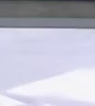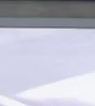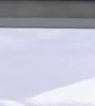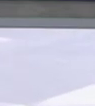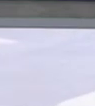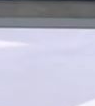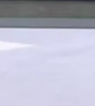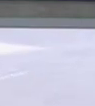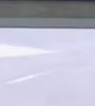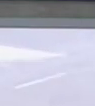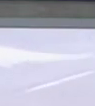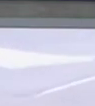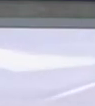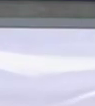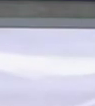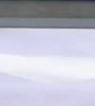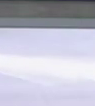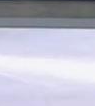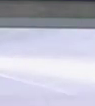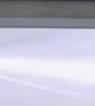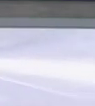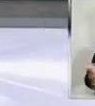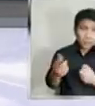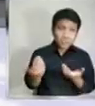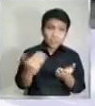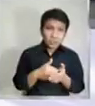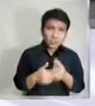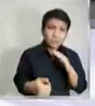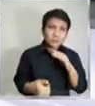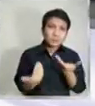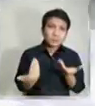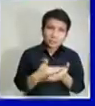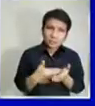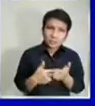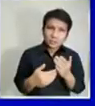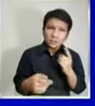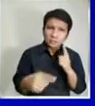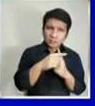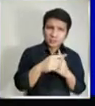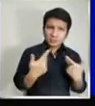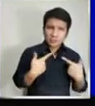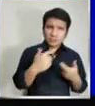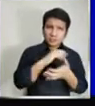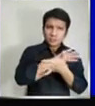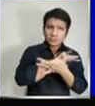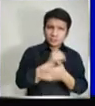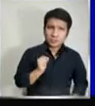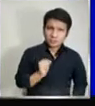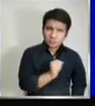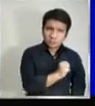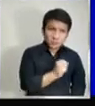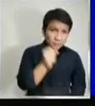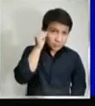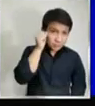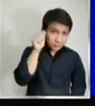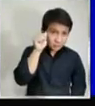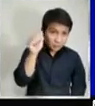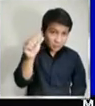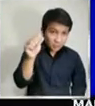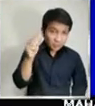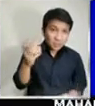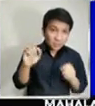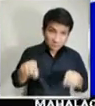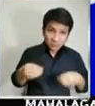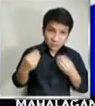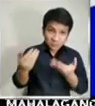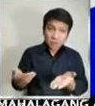Halos isang buwan matapos gumaling sa COVID-19, muling nagpositibo sa virus si Senador Sonny Angara. Ang sabi ni Angara, magdo-donate dapat siya ng